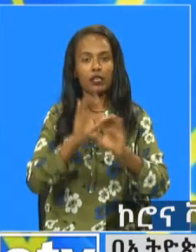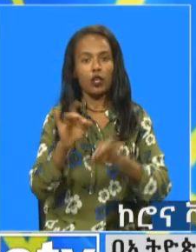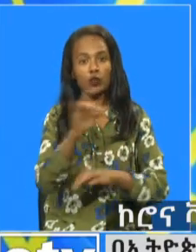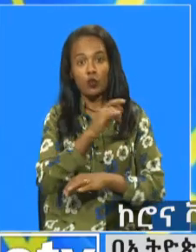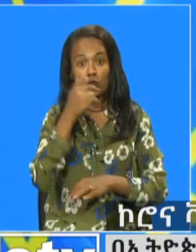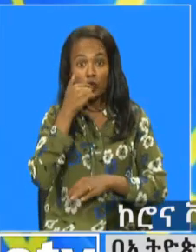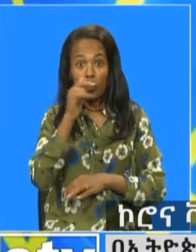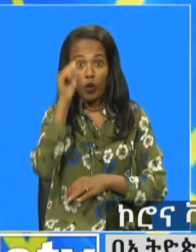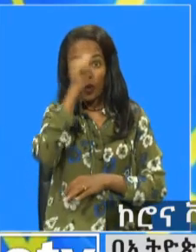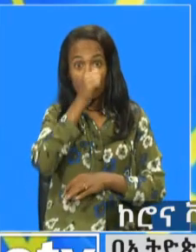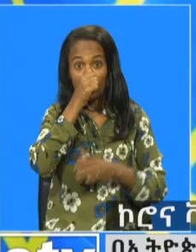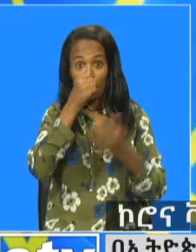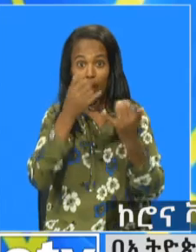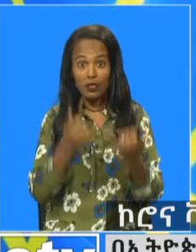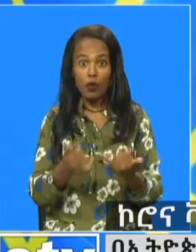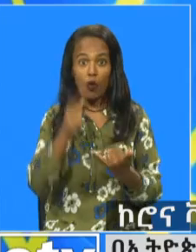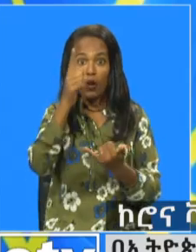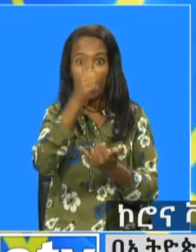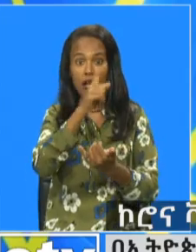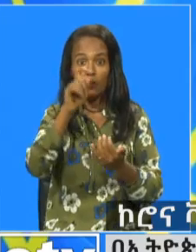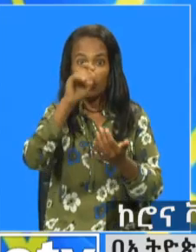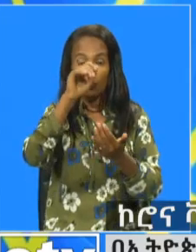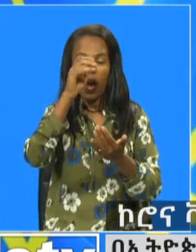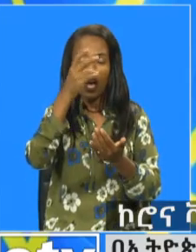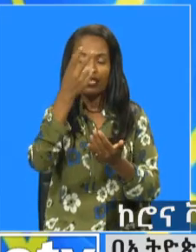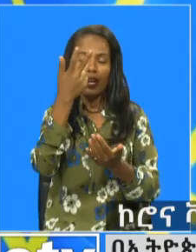ታውቋል። በኢትዓጵያ እስካሁን ለ112377